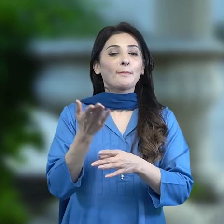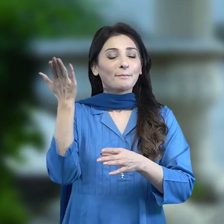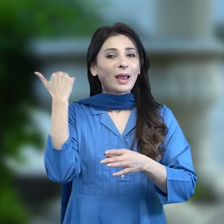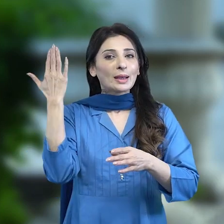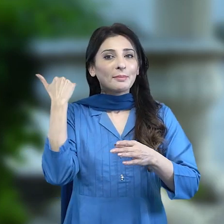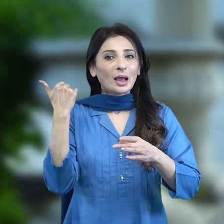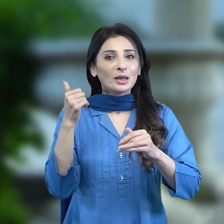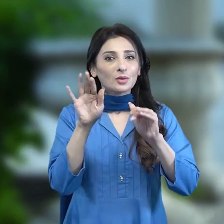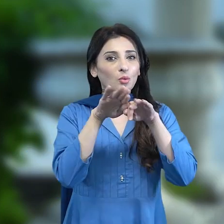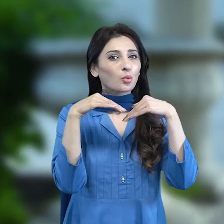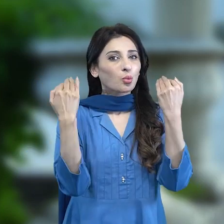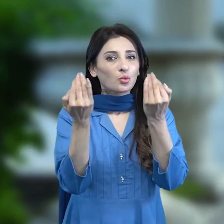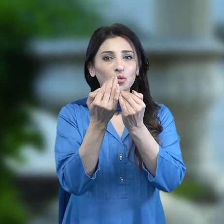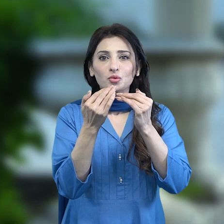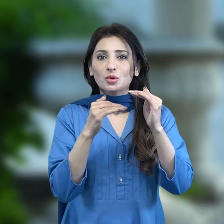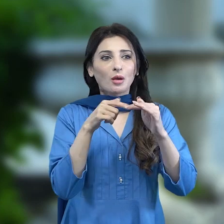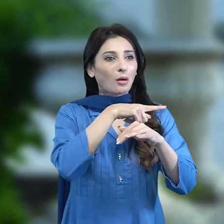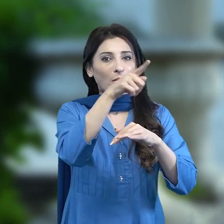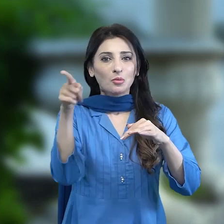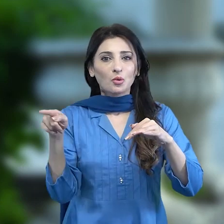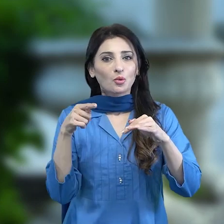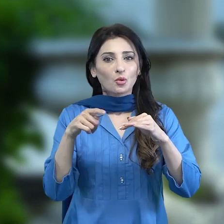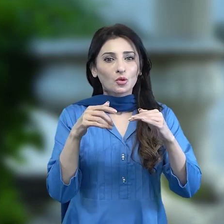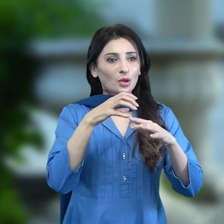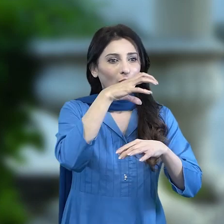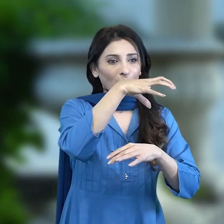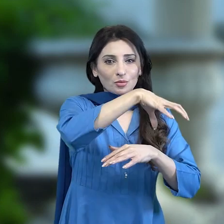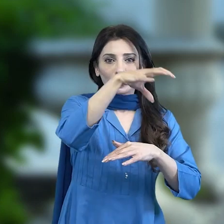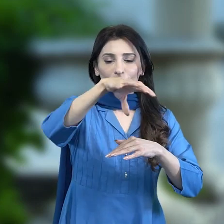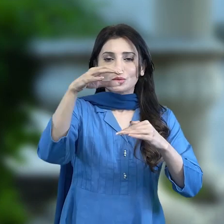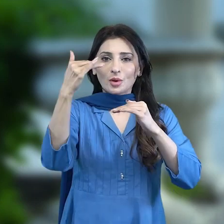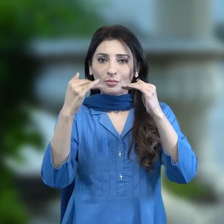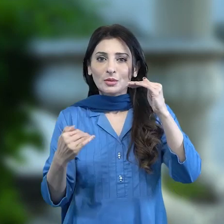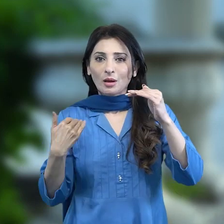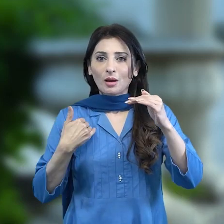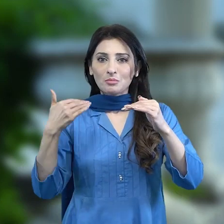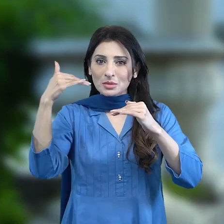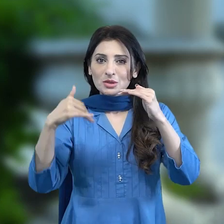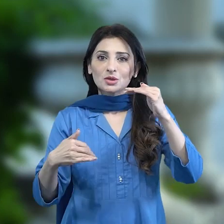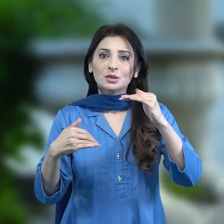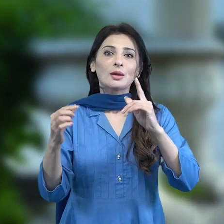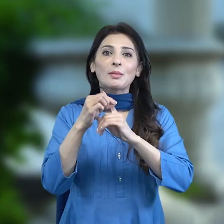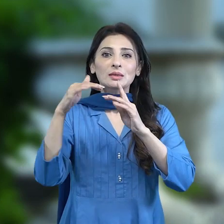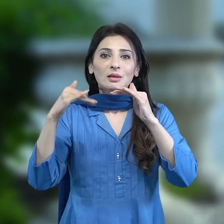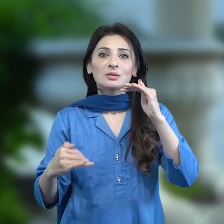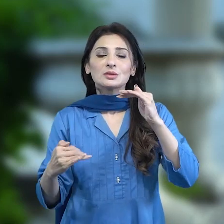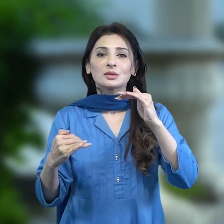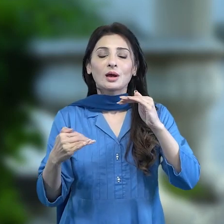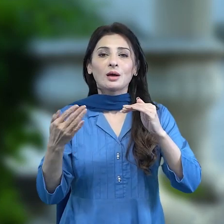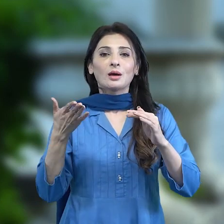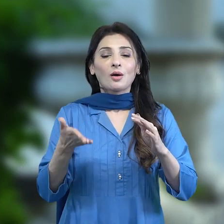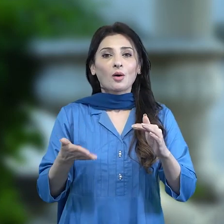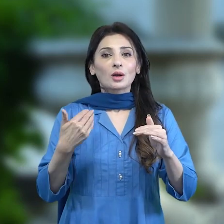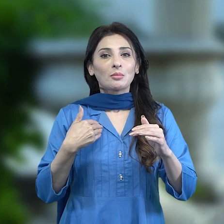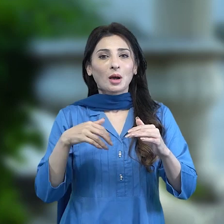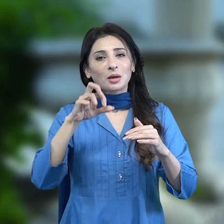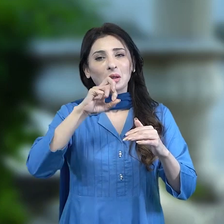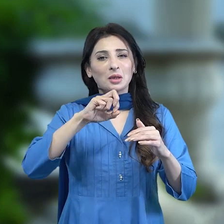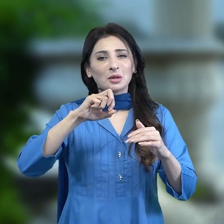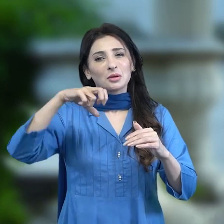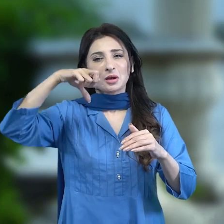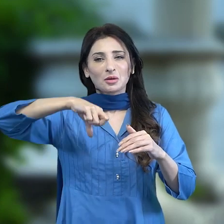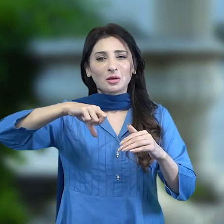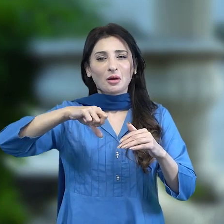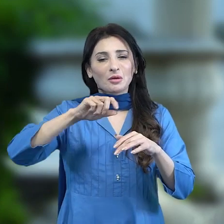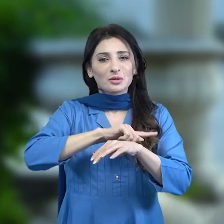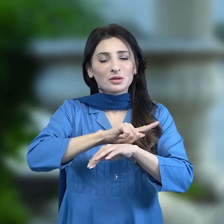आस-पास भी नहीं थे। जैसे जर्मनी है, इंग्लैंड है, फ्रांस है, इनके जो इसी एज ग्रुप के स्विमर्स हैं वो बहुत अच्छे टाइम दे रहे थे और हमारे जो है वो 8-9 सेकंड्स का